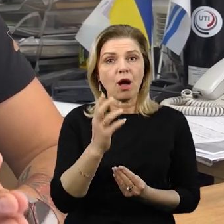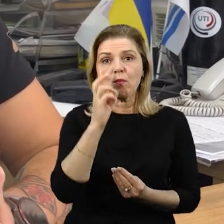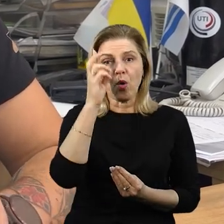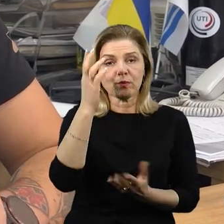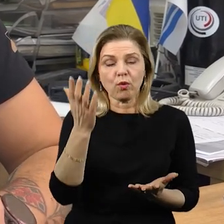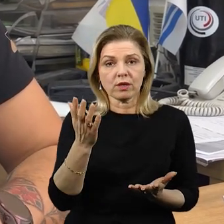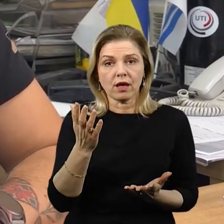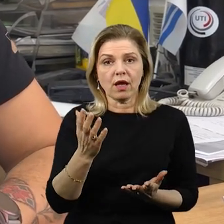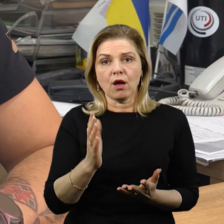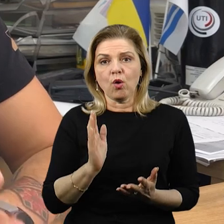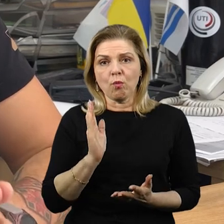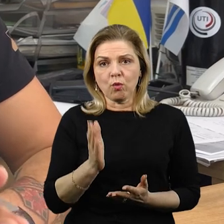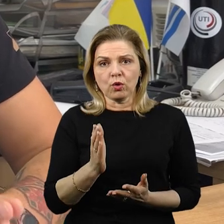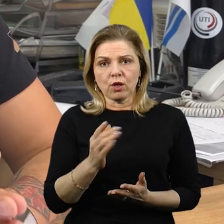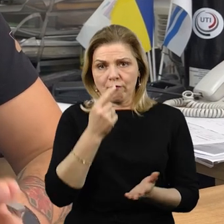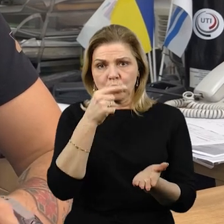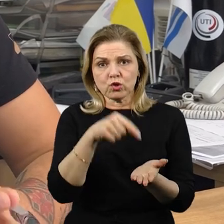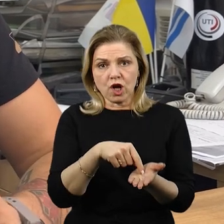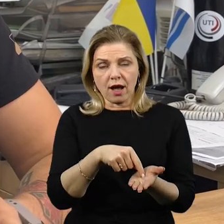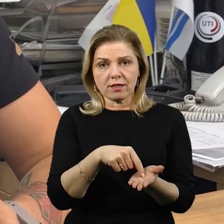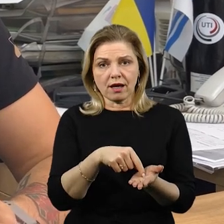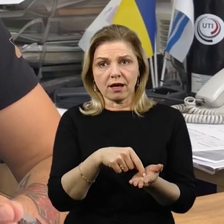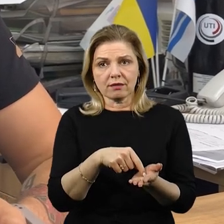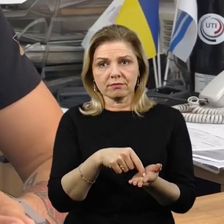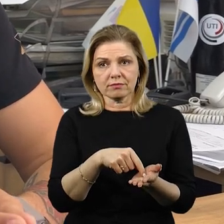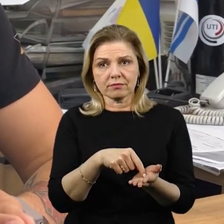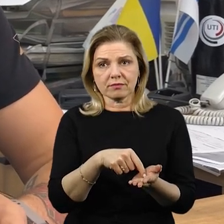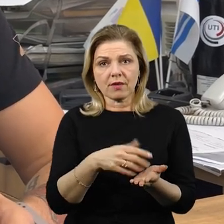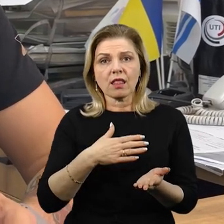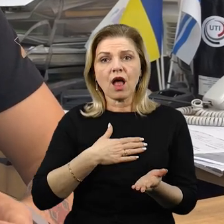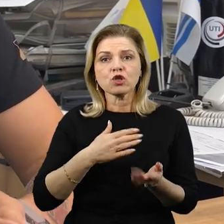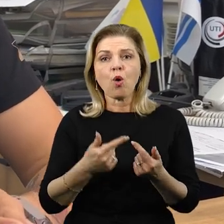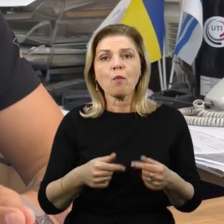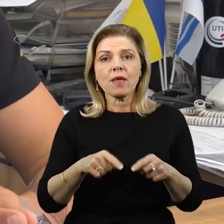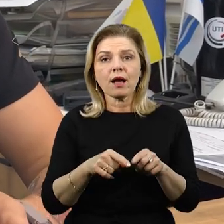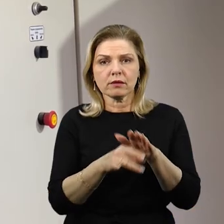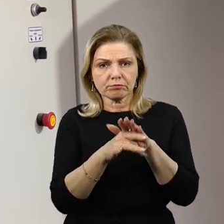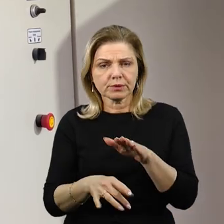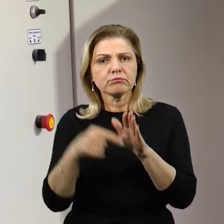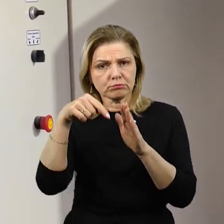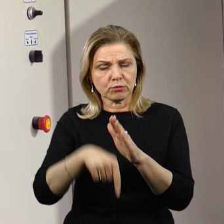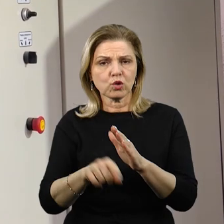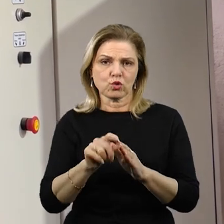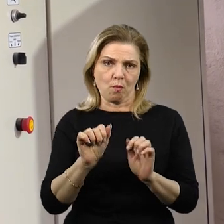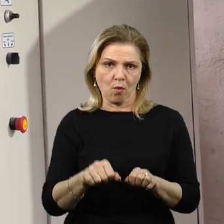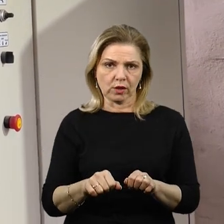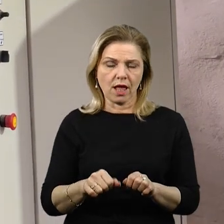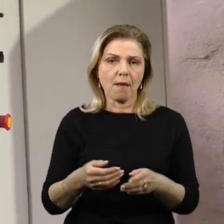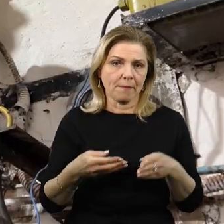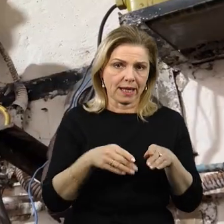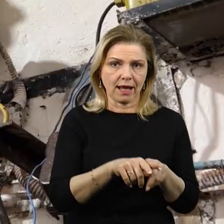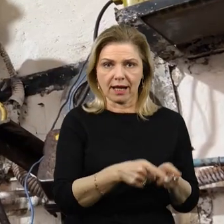Господь буде влучання в наш ну наші об'єкти теплопостачання і щоб вони могли перекриті об'єкти соціальної